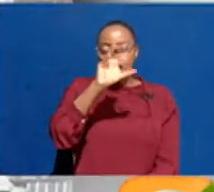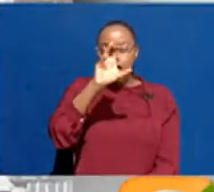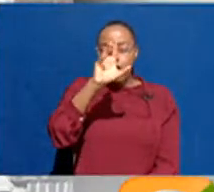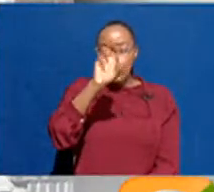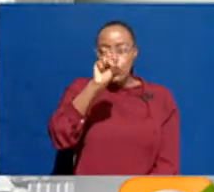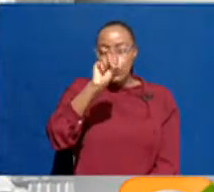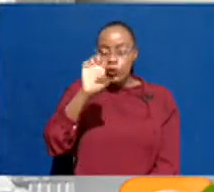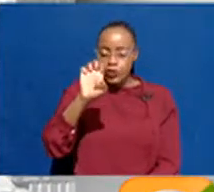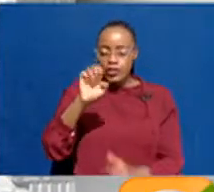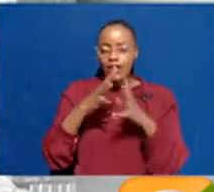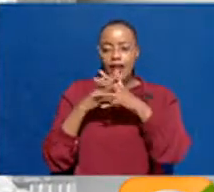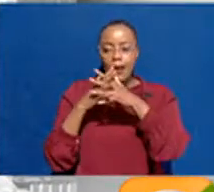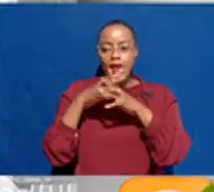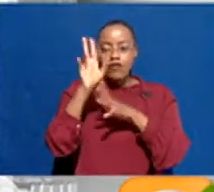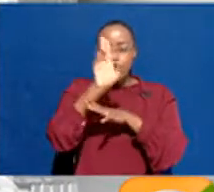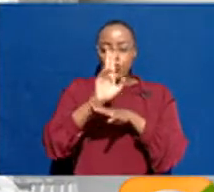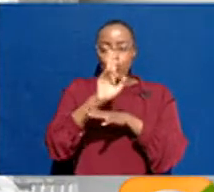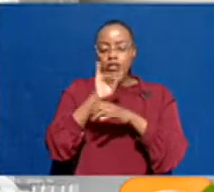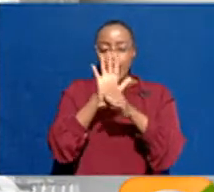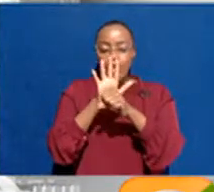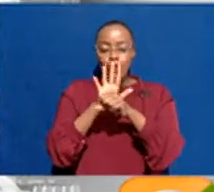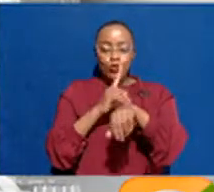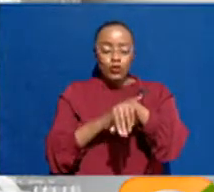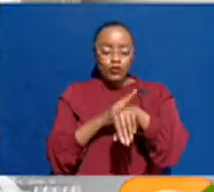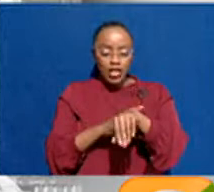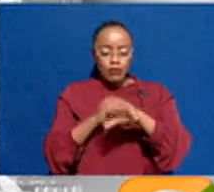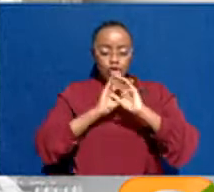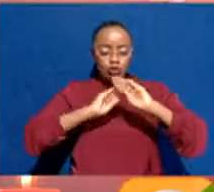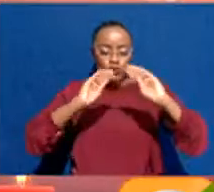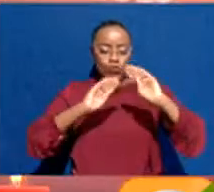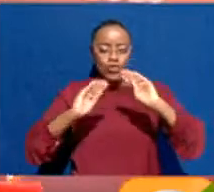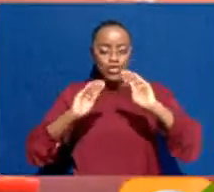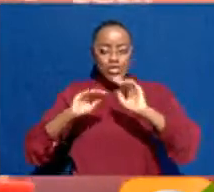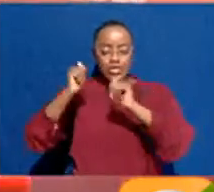Marekani, ambako alitumia muda wake mwingi kutoa